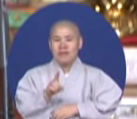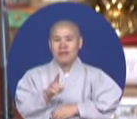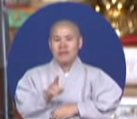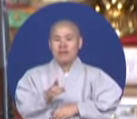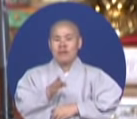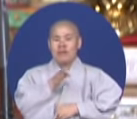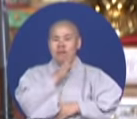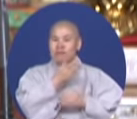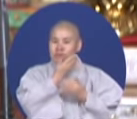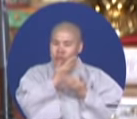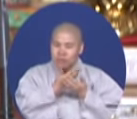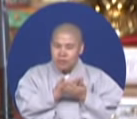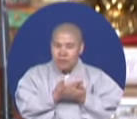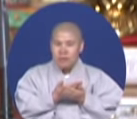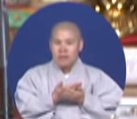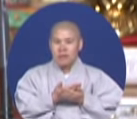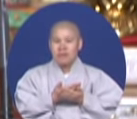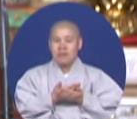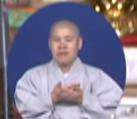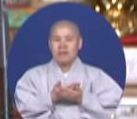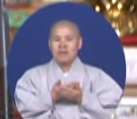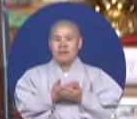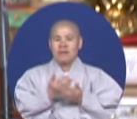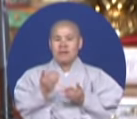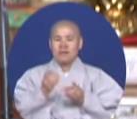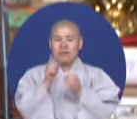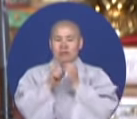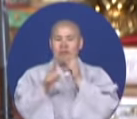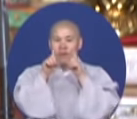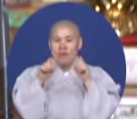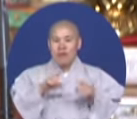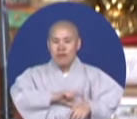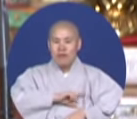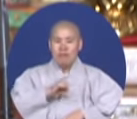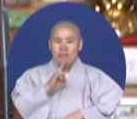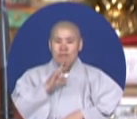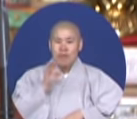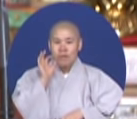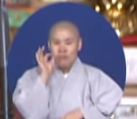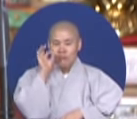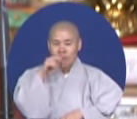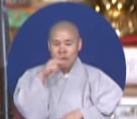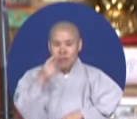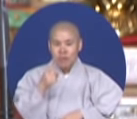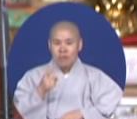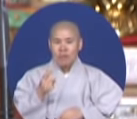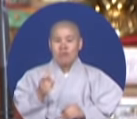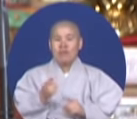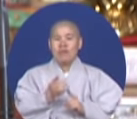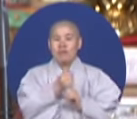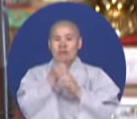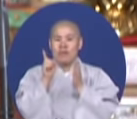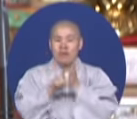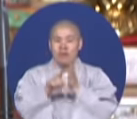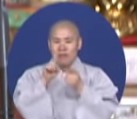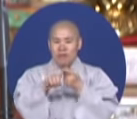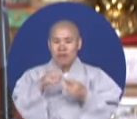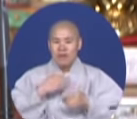아주 중요합니다. 사찰 이름만 봐도 그 불교를 다 알 수